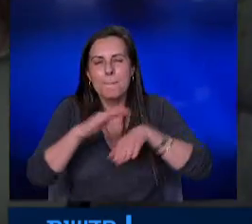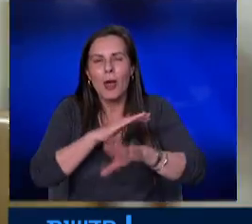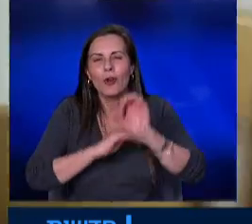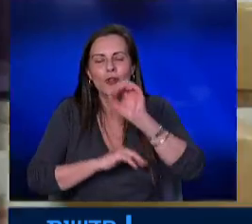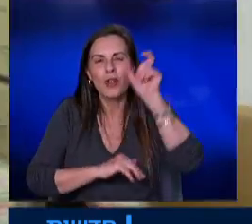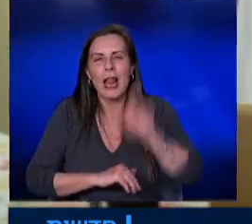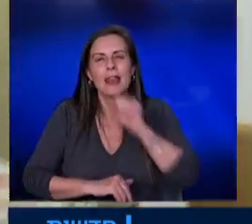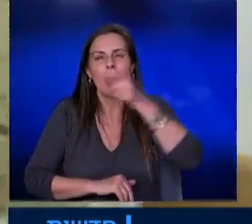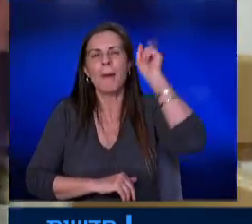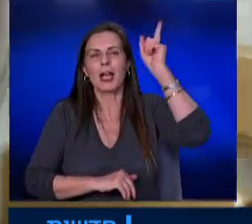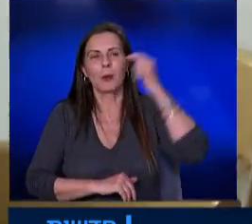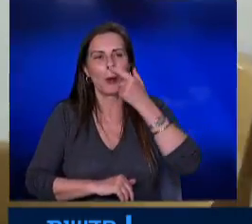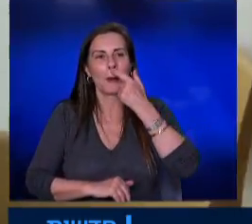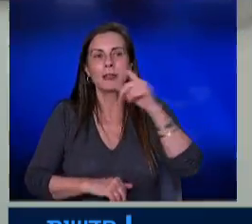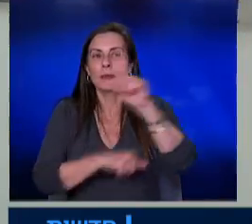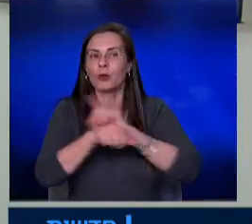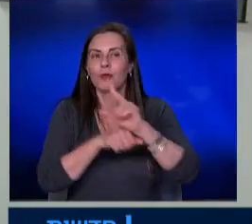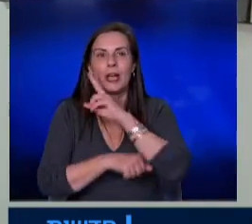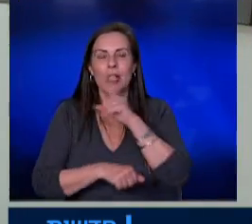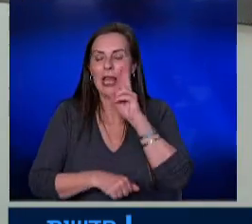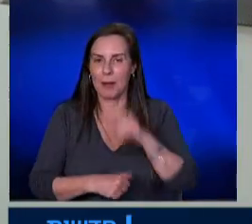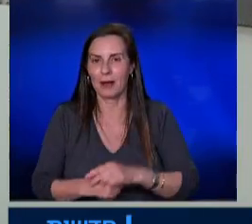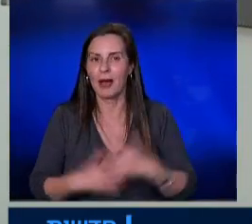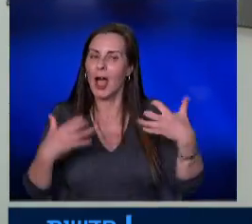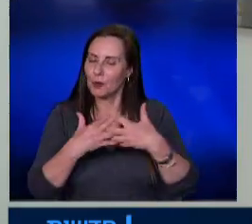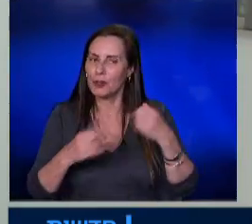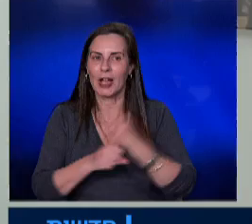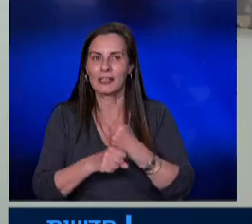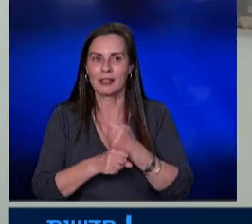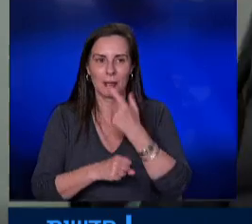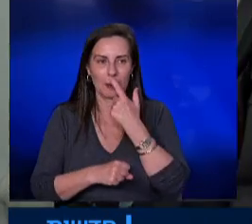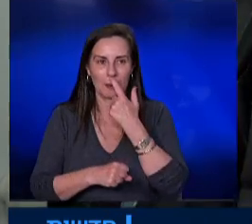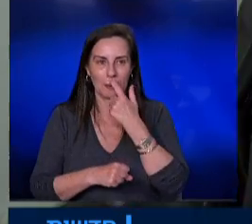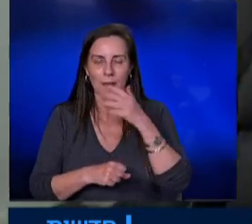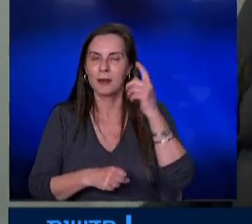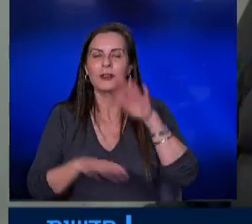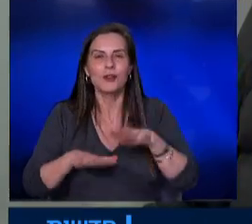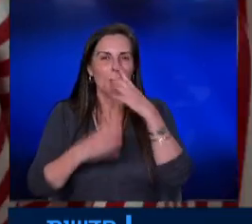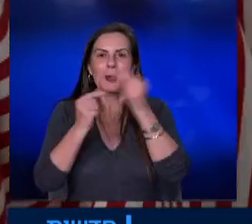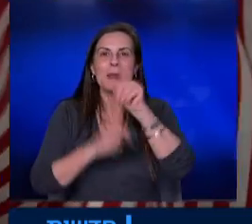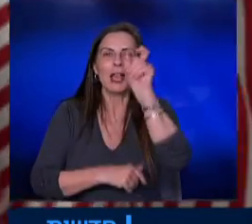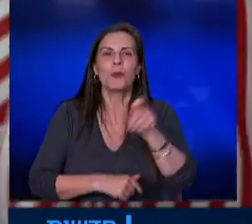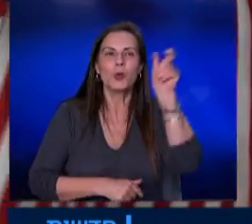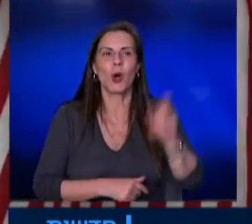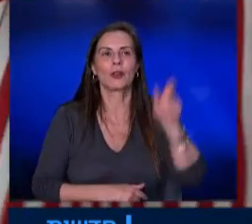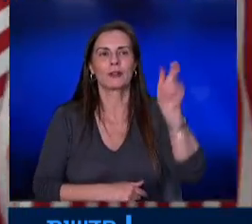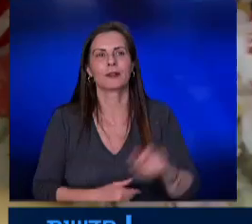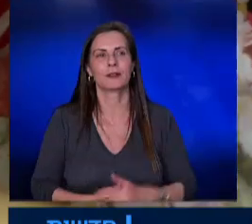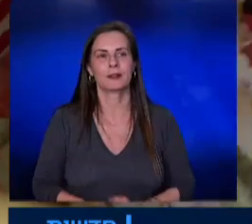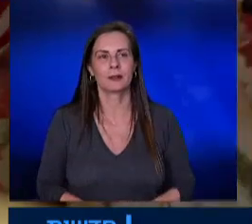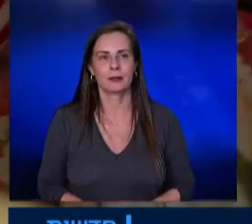הקדמון. זה עוד מזמנה של אימא. ארוחה של הסדרה. אנחנו יושבים פה, מנחשים מי הדמות.